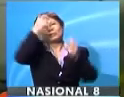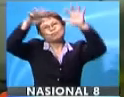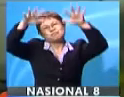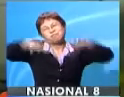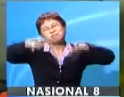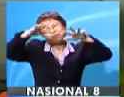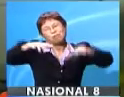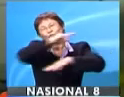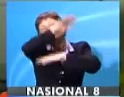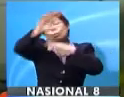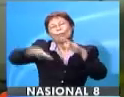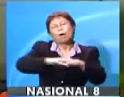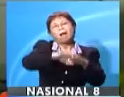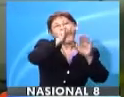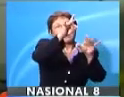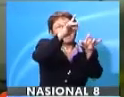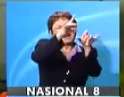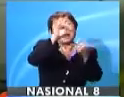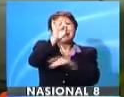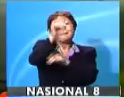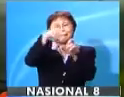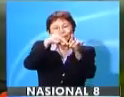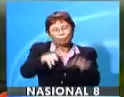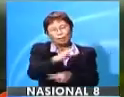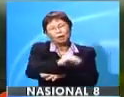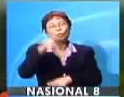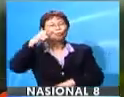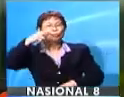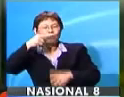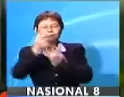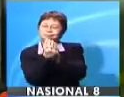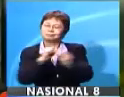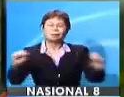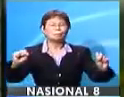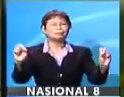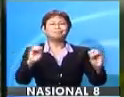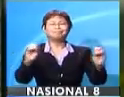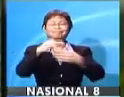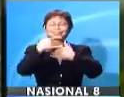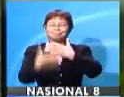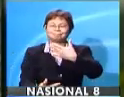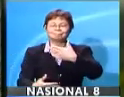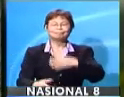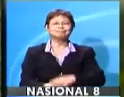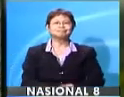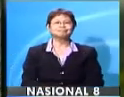lebat. Kesemua 8 penumpang dan 2 juruterbang selamat tanpa sebarang kecederaan.